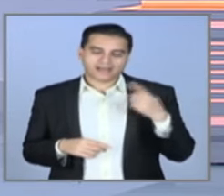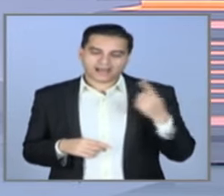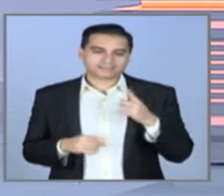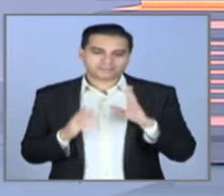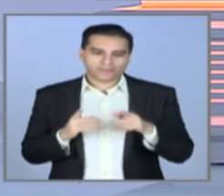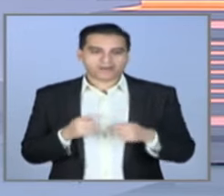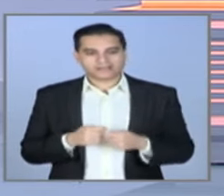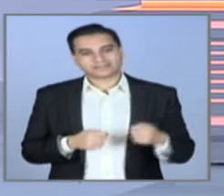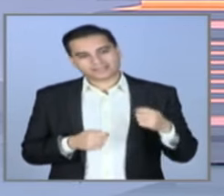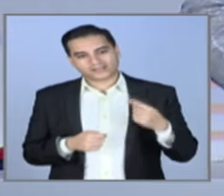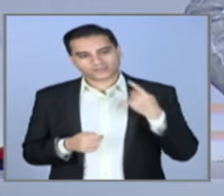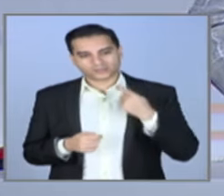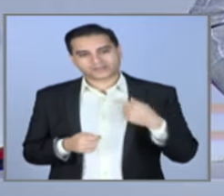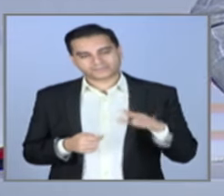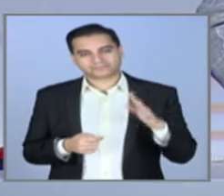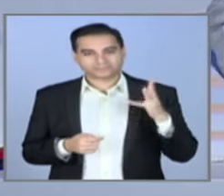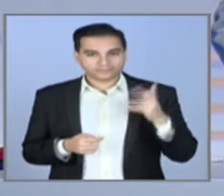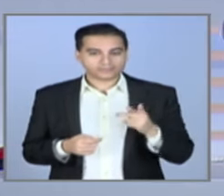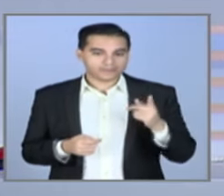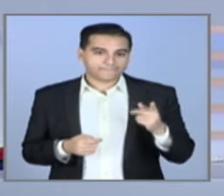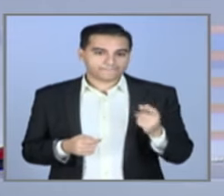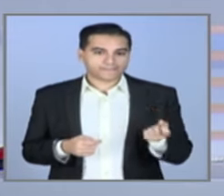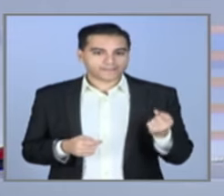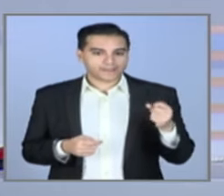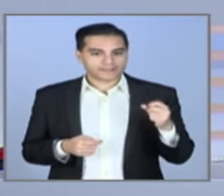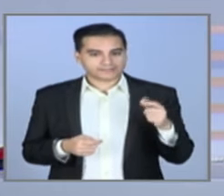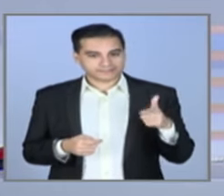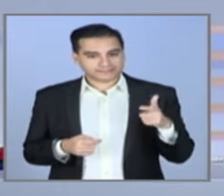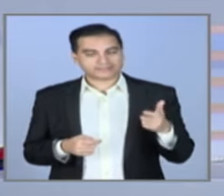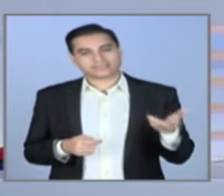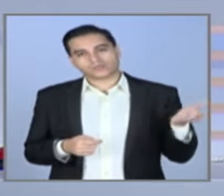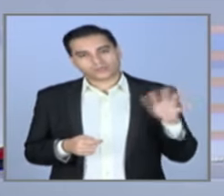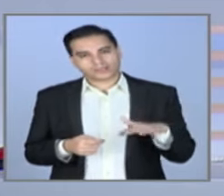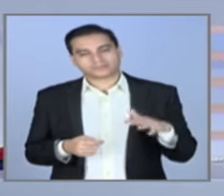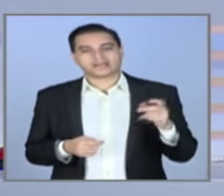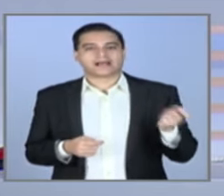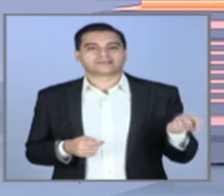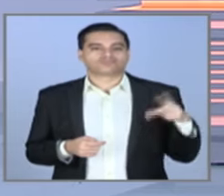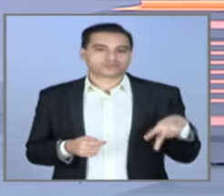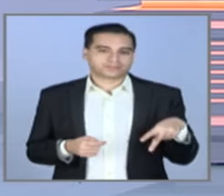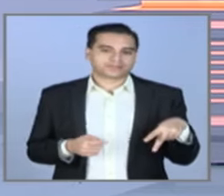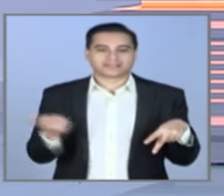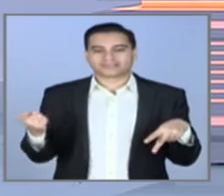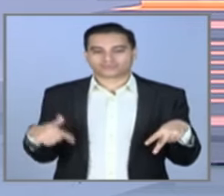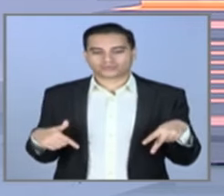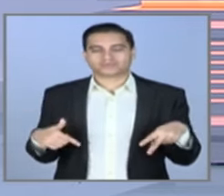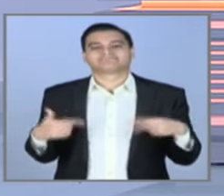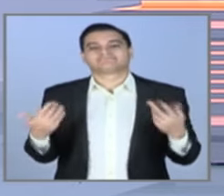كانت تتجاوب كتير. عيلة الأباني كنتوا كام؟ 60. 60. 5 إجابات صح،